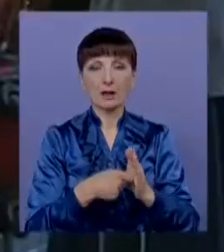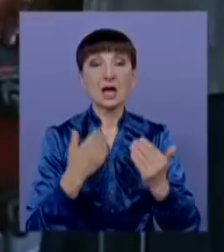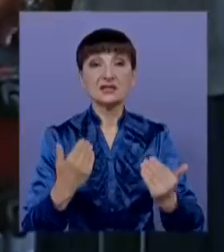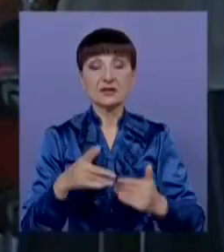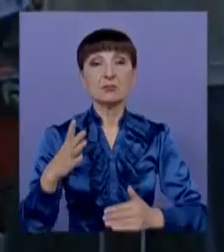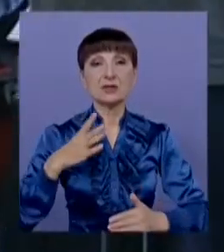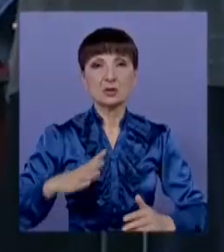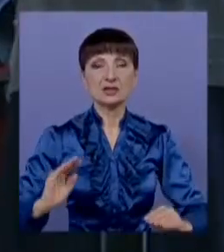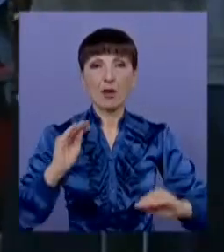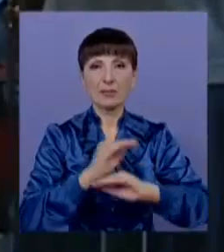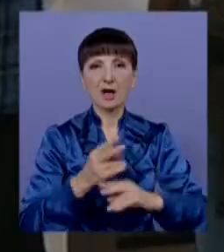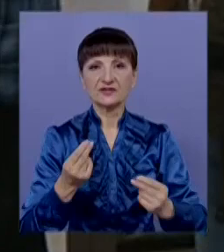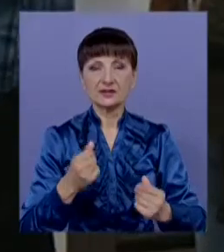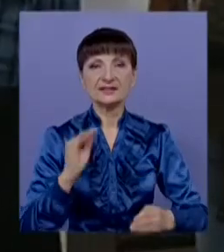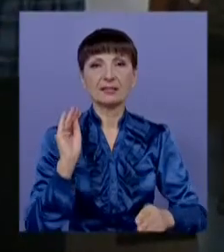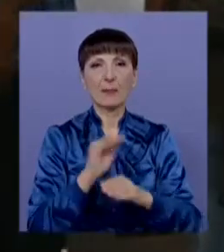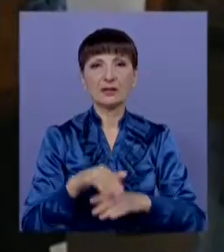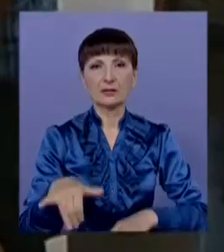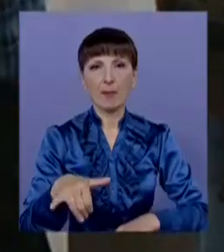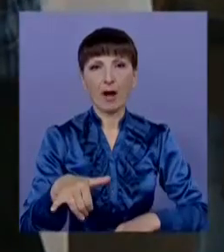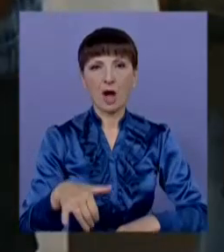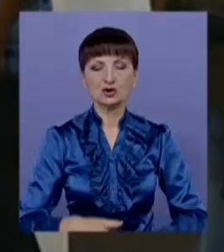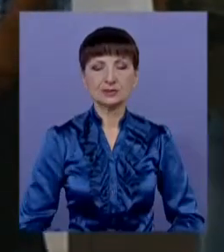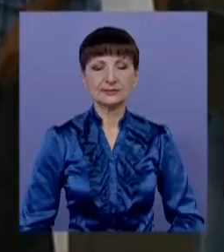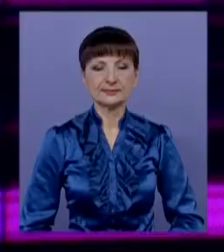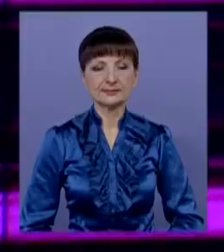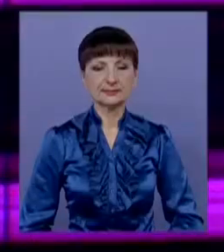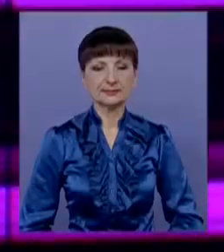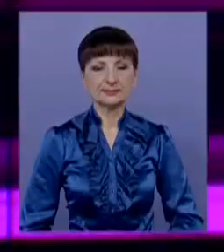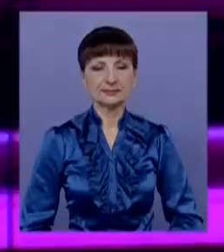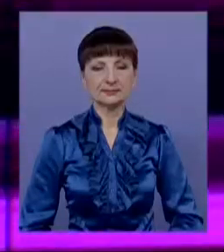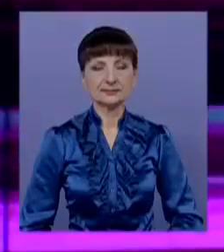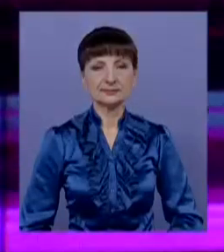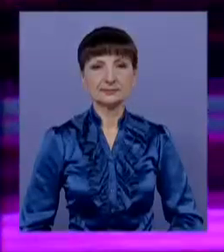теперь им придется доплачивать за дополнительный багаж.